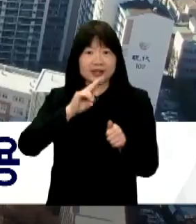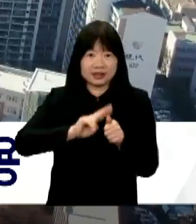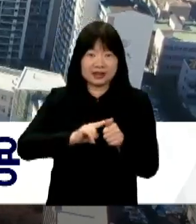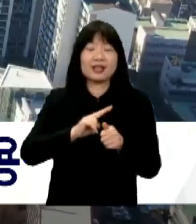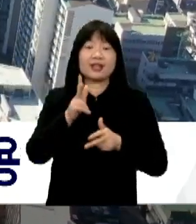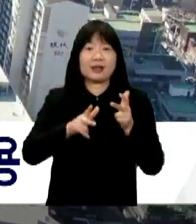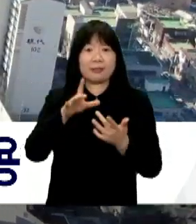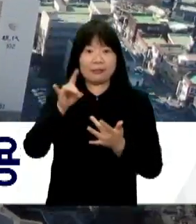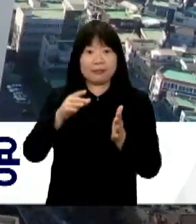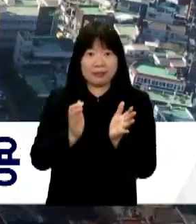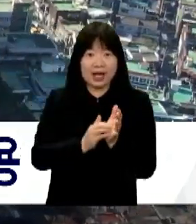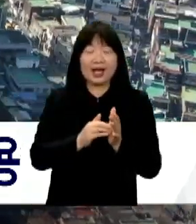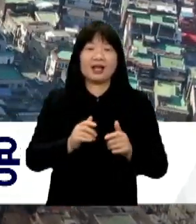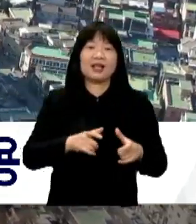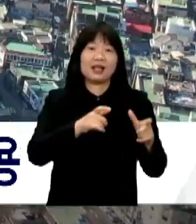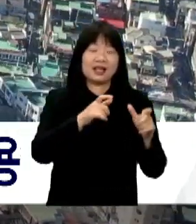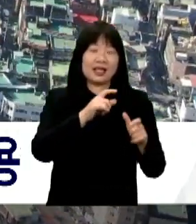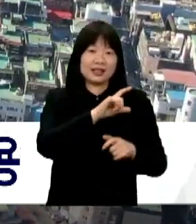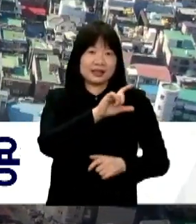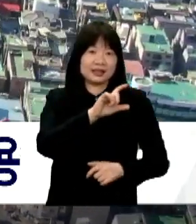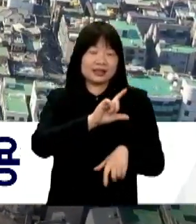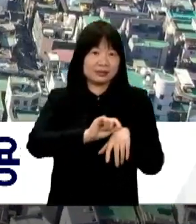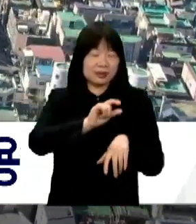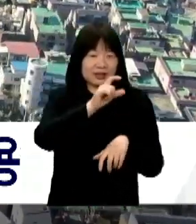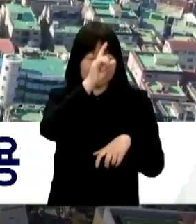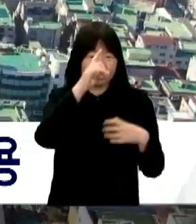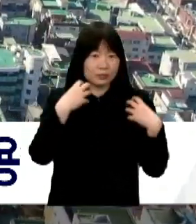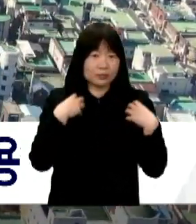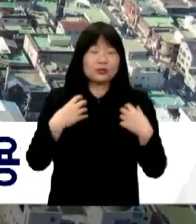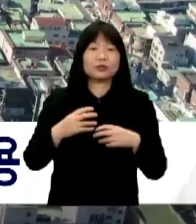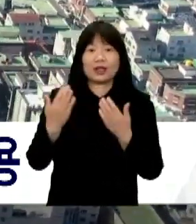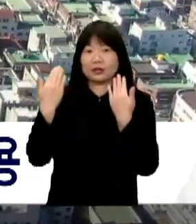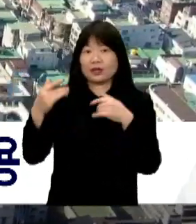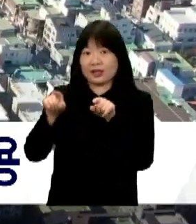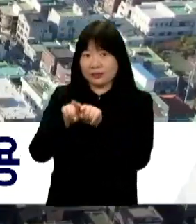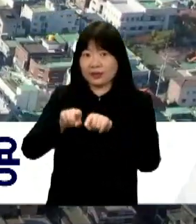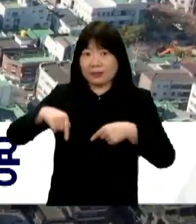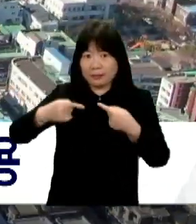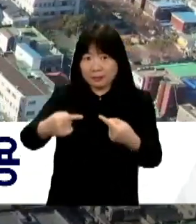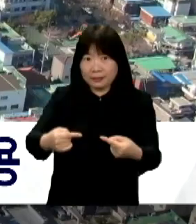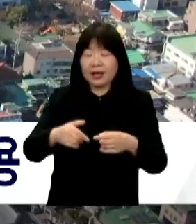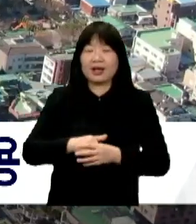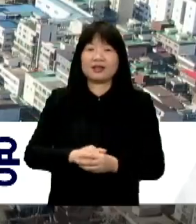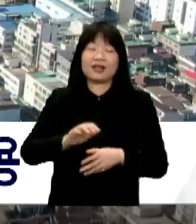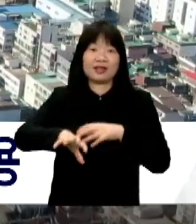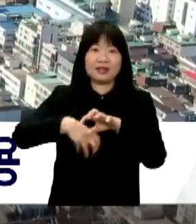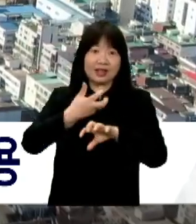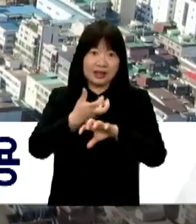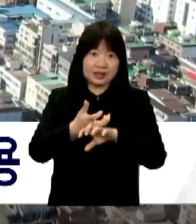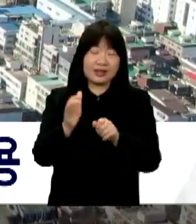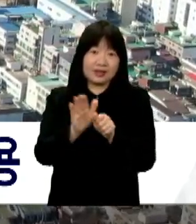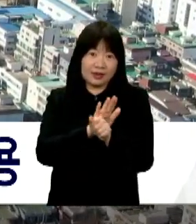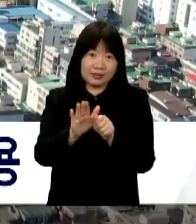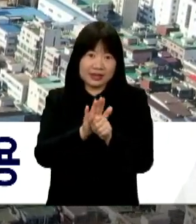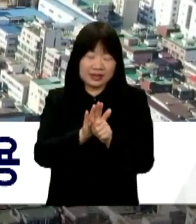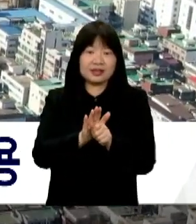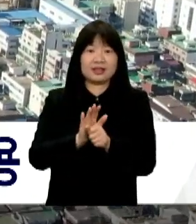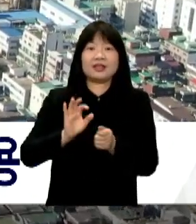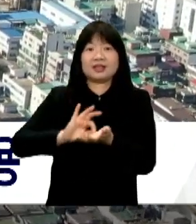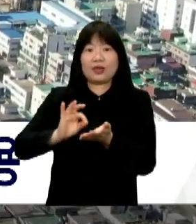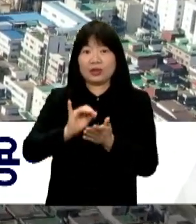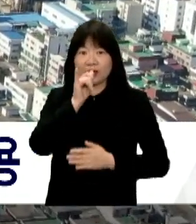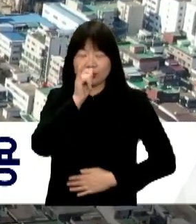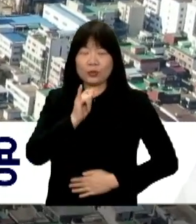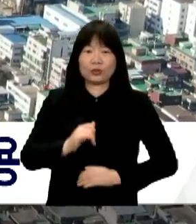스마트 캠퍼스 챌린지는 지자체와 지역 대학이 참여해 혁신적인 솔루션을 캠퍼스와 인근 지역 도심에 적용하고